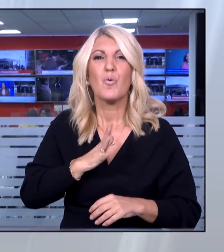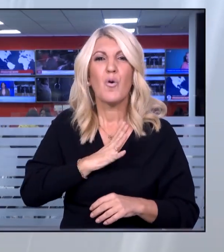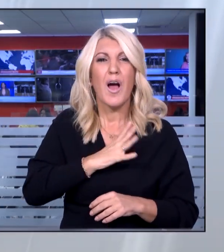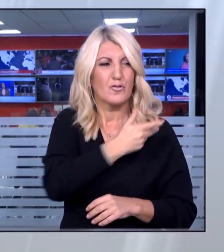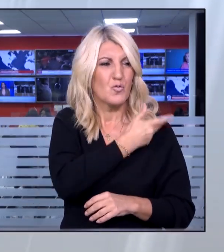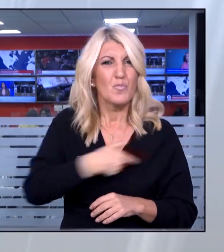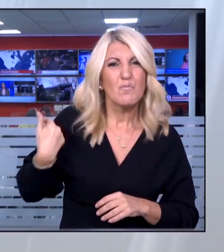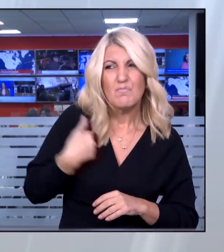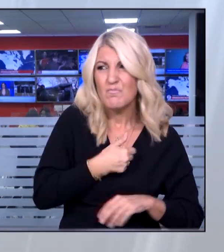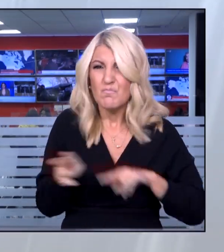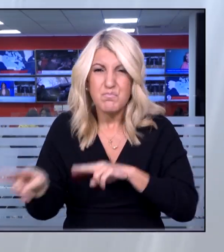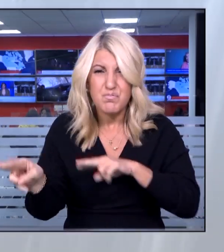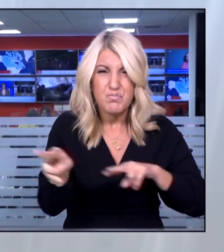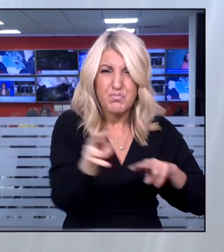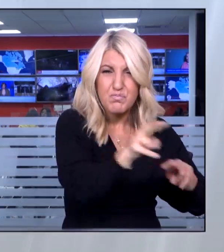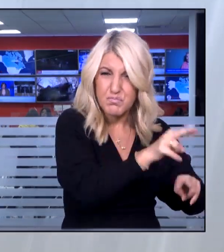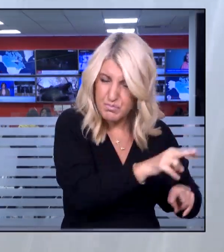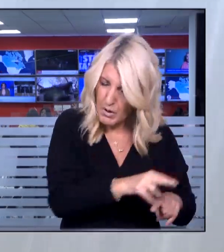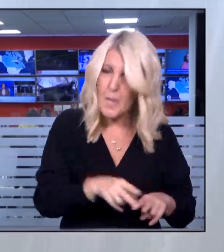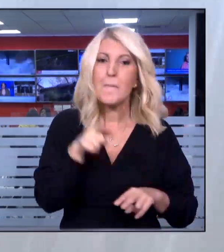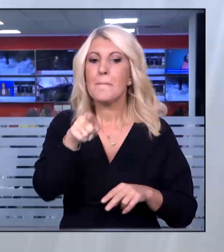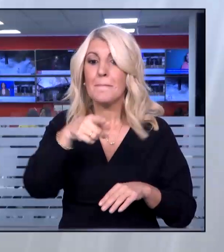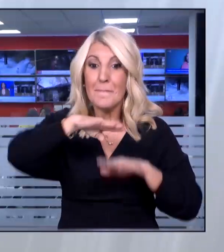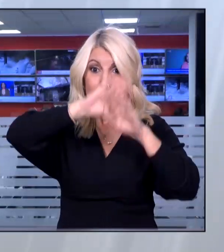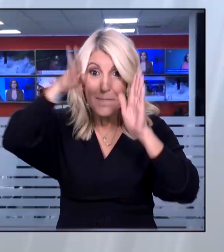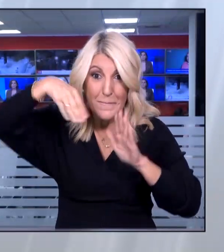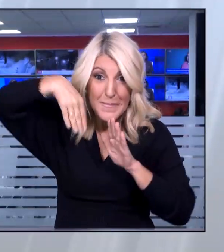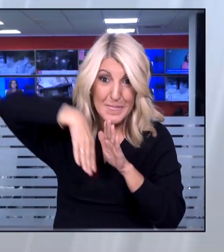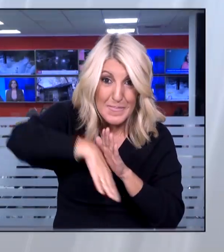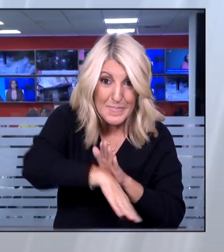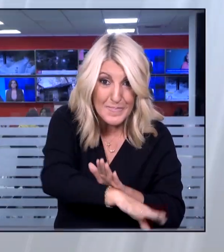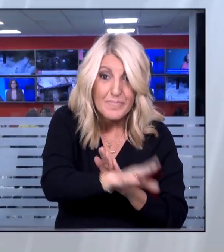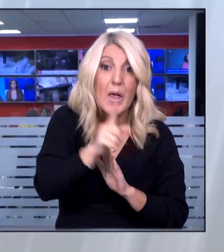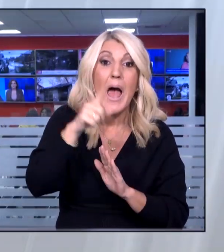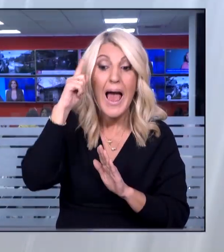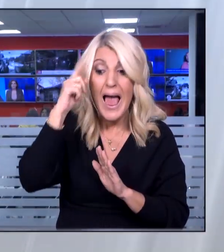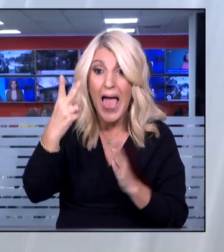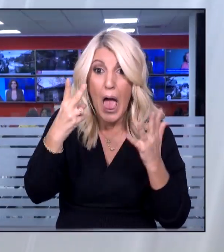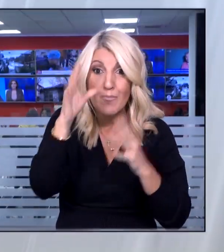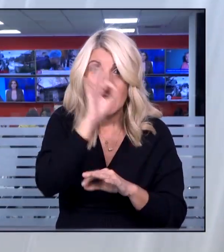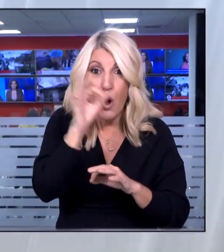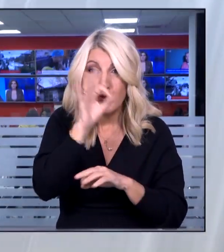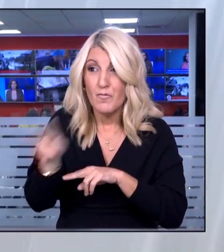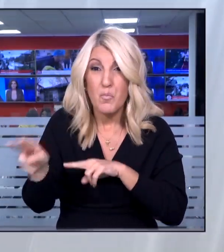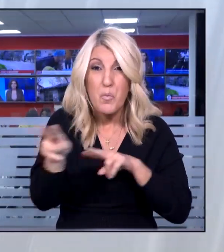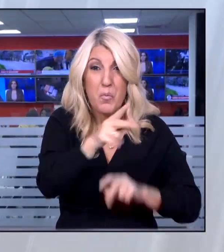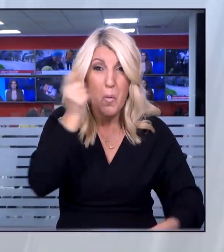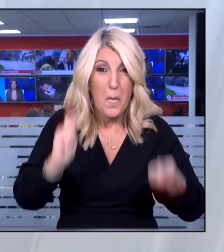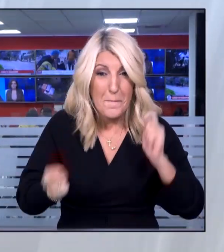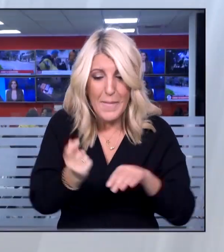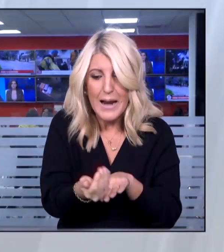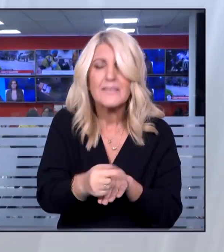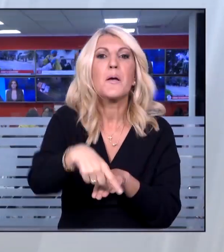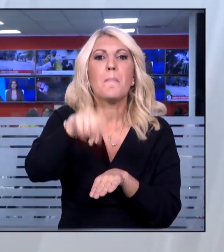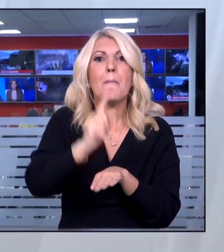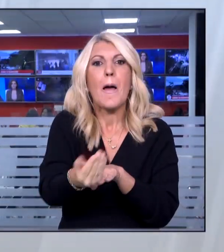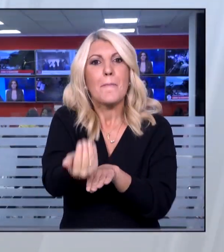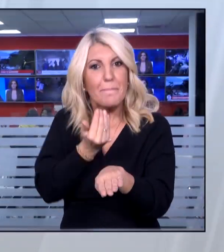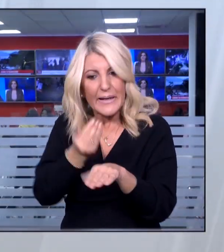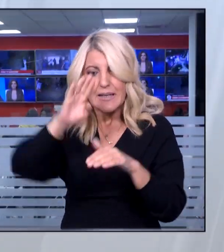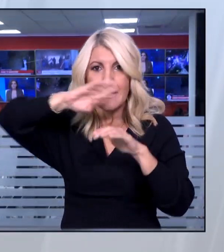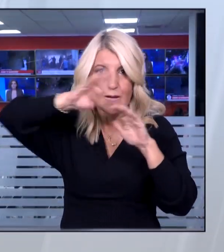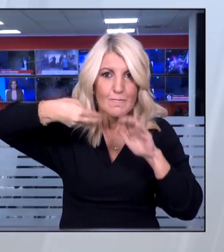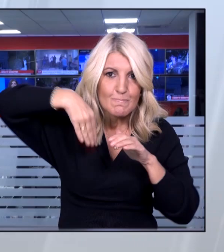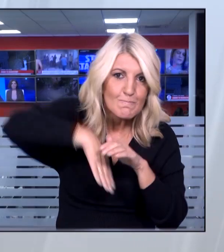30.000 δολαρίων. Φαίνουν μαζί τους και προμήθειες, σαν να ξέρουν πως θα μείνουν εκεί για καιρό. Και αυτό είναι το νέο βίντεο του Ισραηλινού στρατού από τις